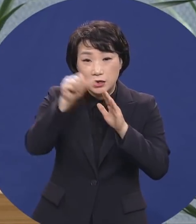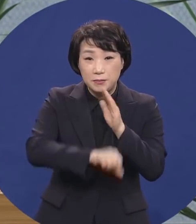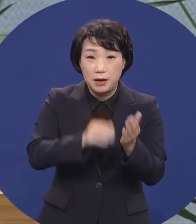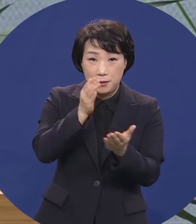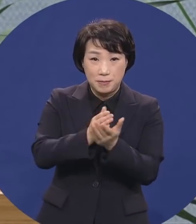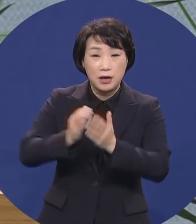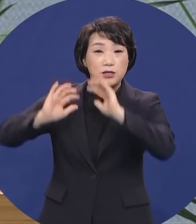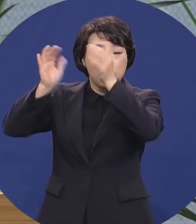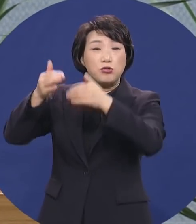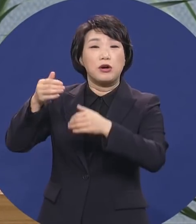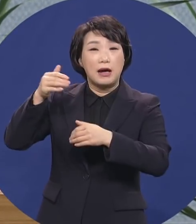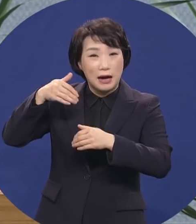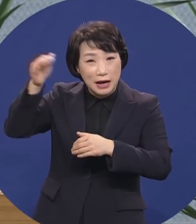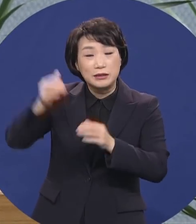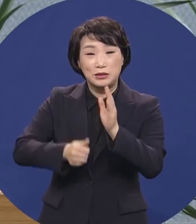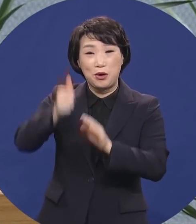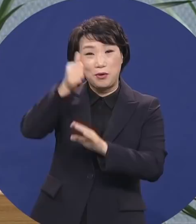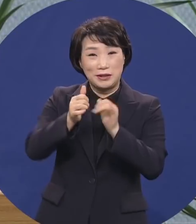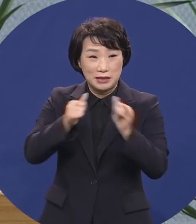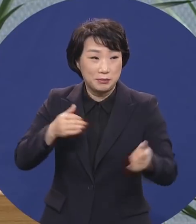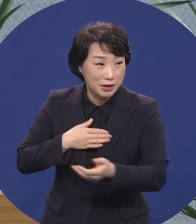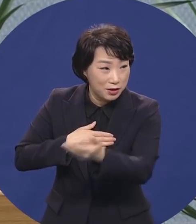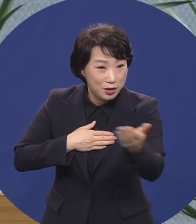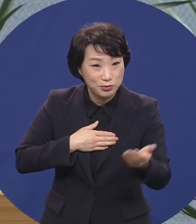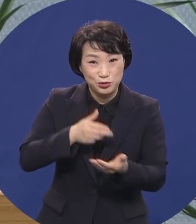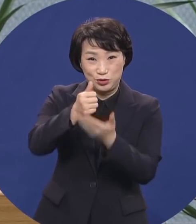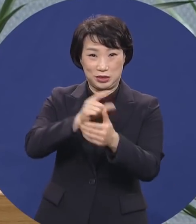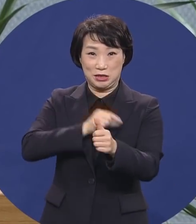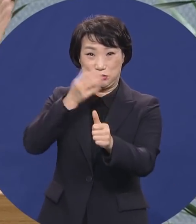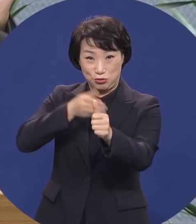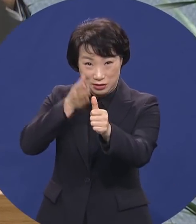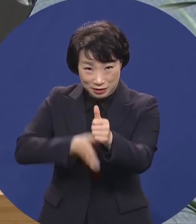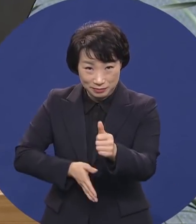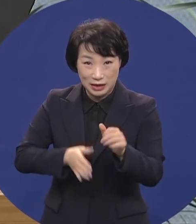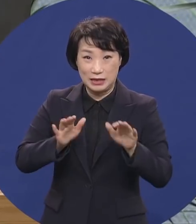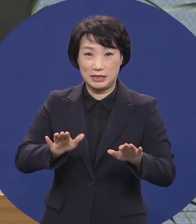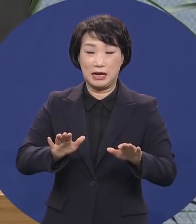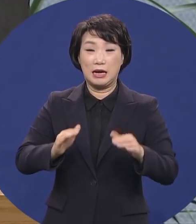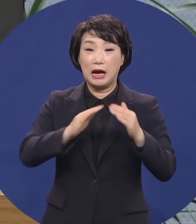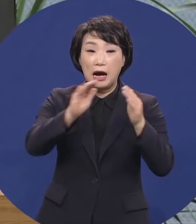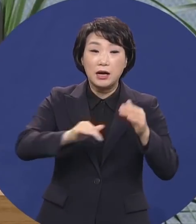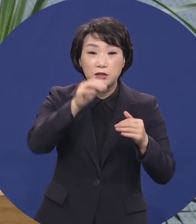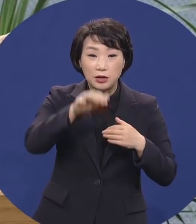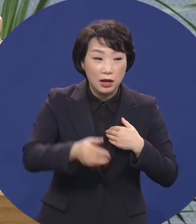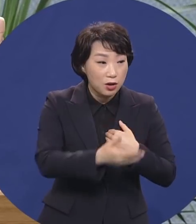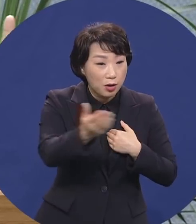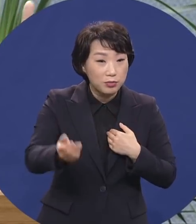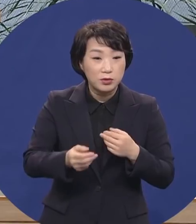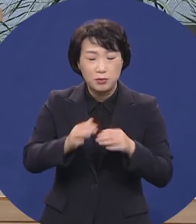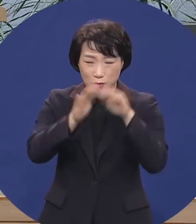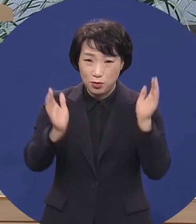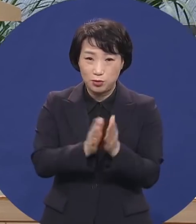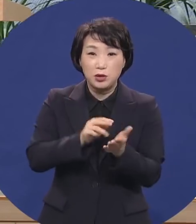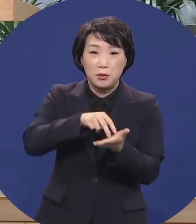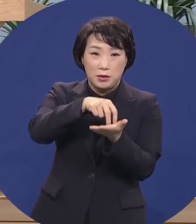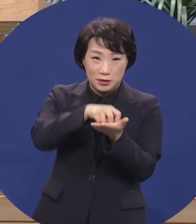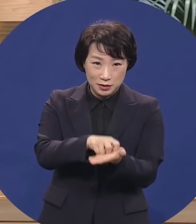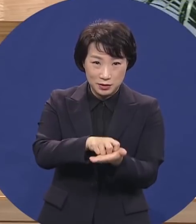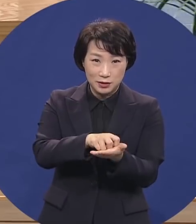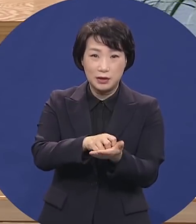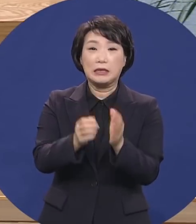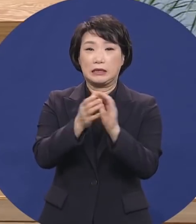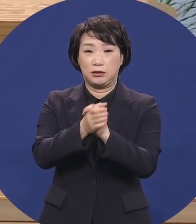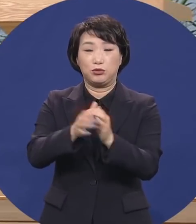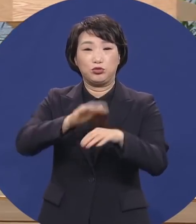말고 성공자가 되기를 주님의 이름으로 축원합니다. 우리 집에서도 무릎을 딱 꿇고 두 손 번쩍